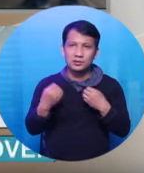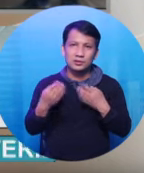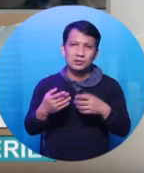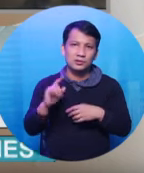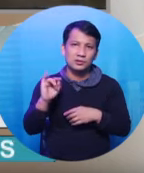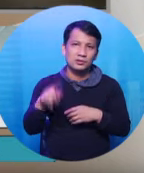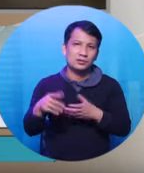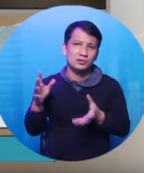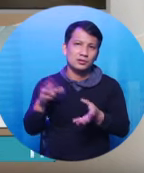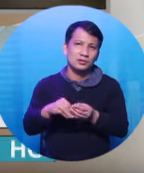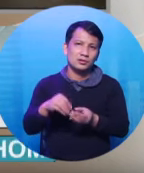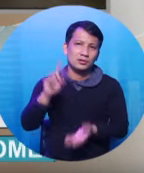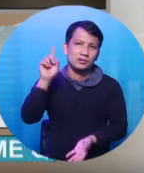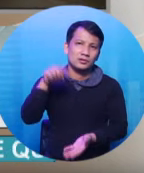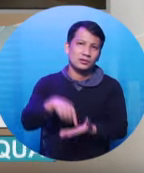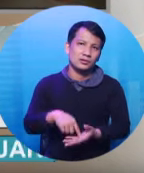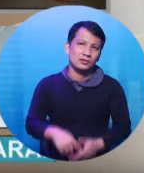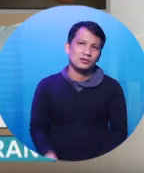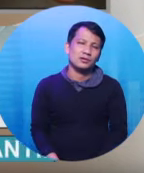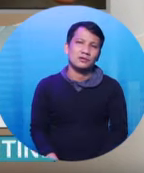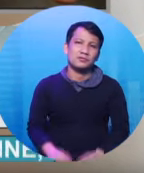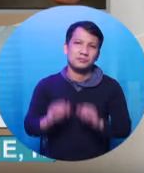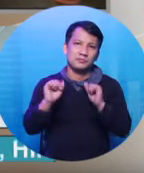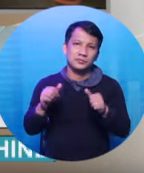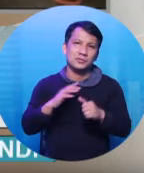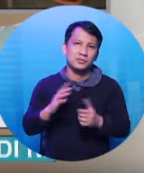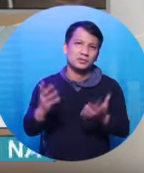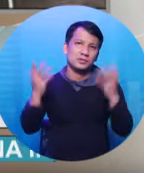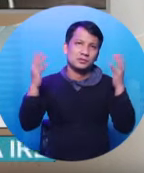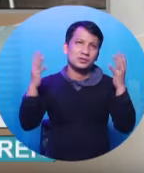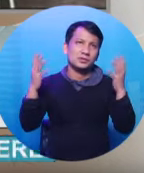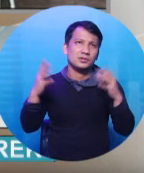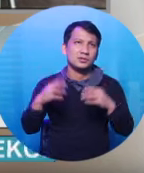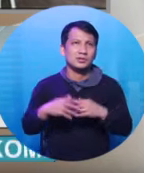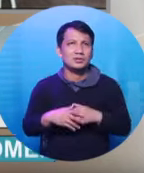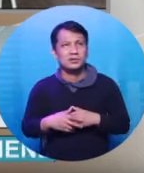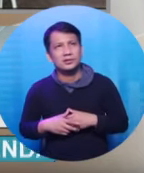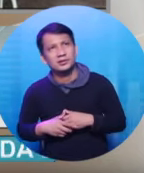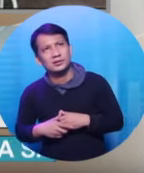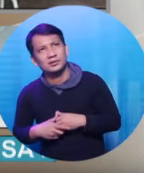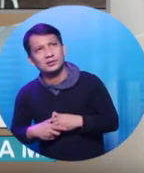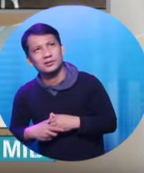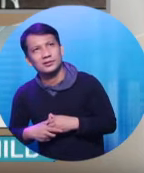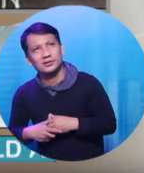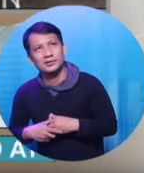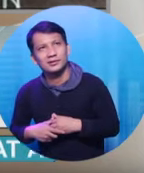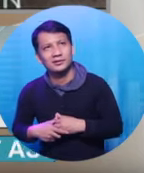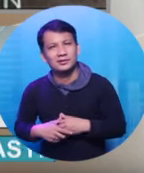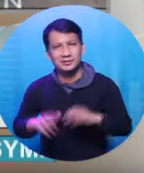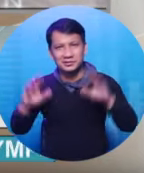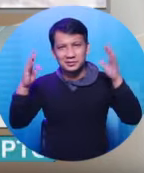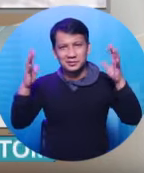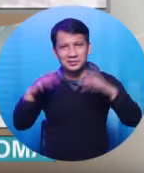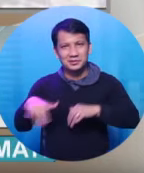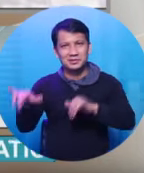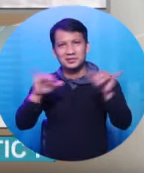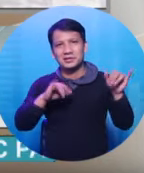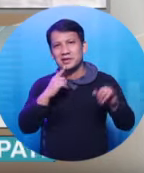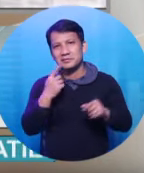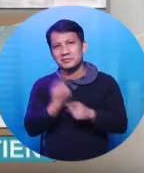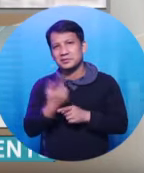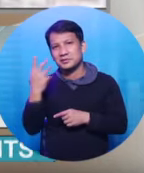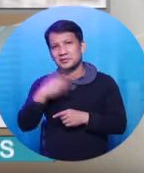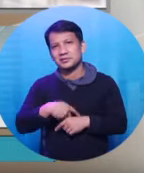mag-tip, aabot po ng 1,000. Wow! Palakpak ka direct. Palakpak. Oh, maganda. Thank you, ma'am.